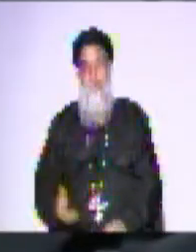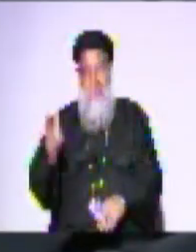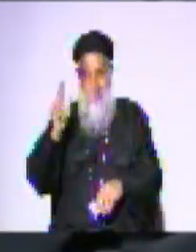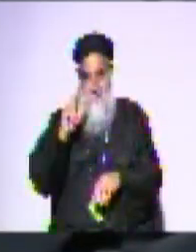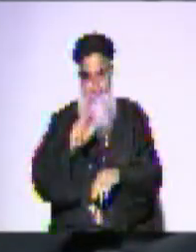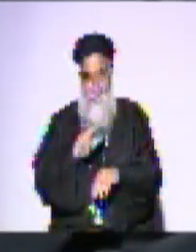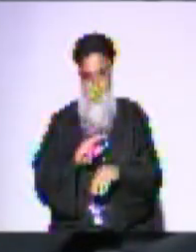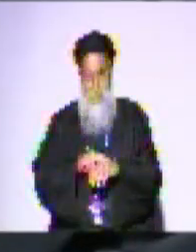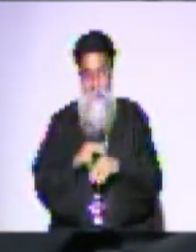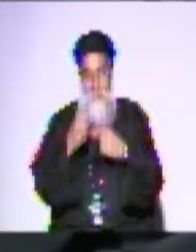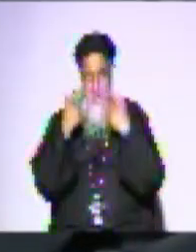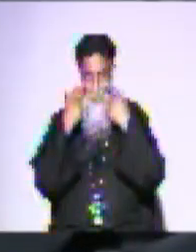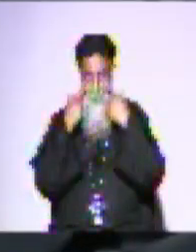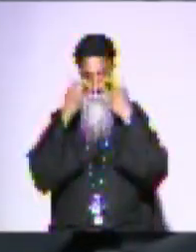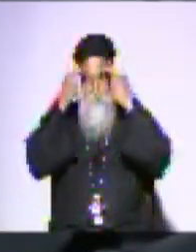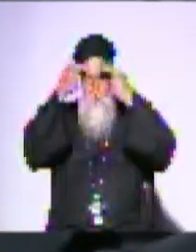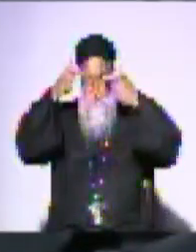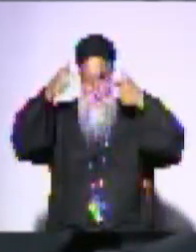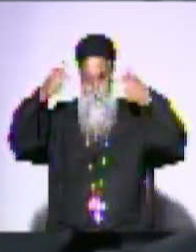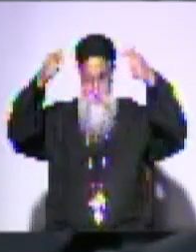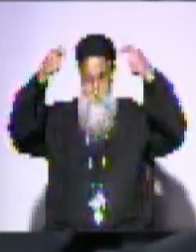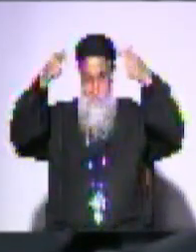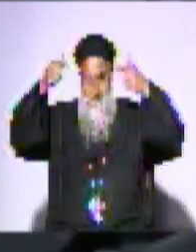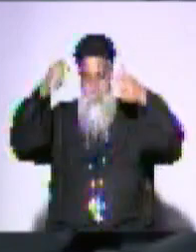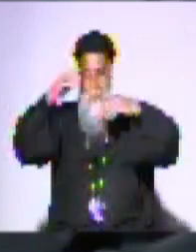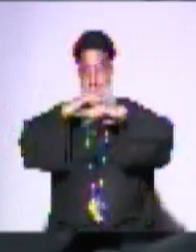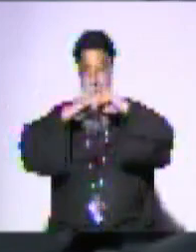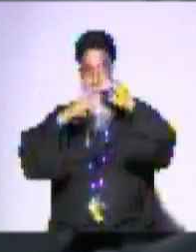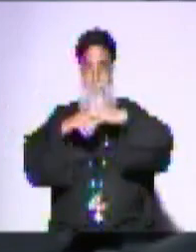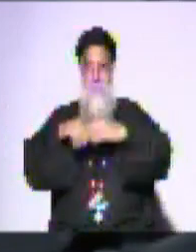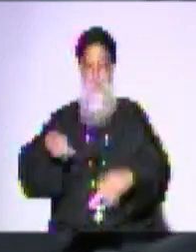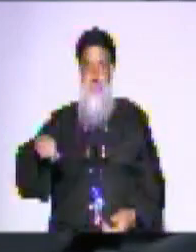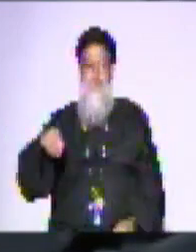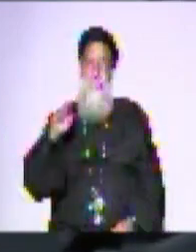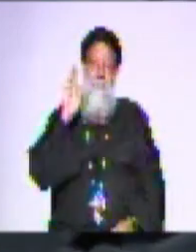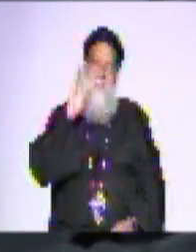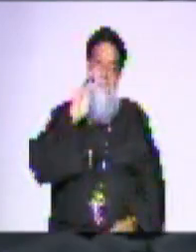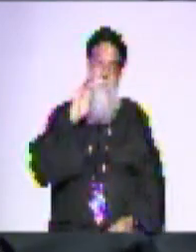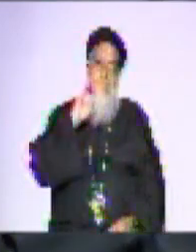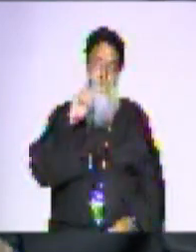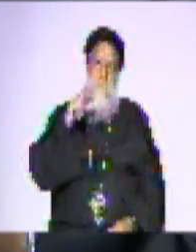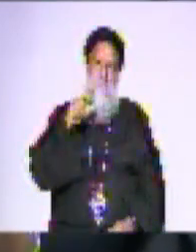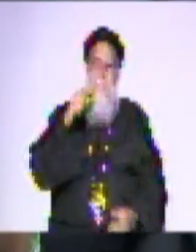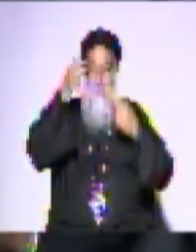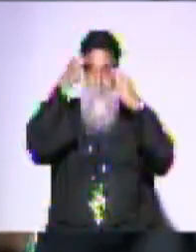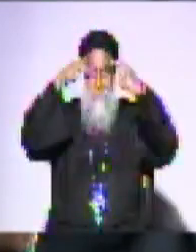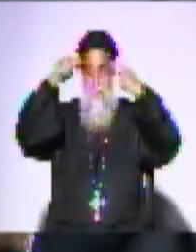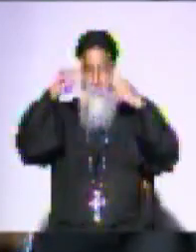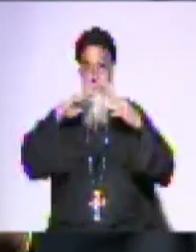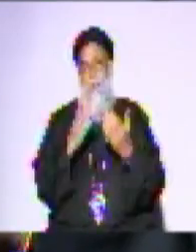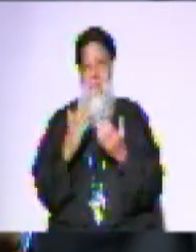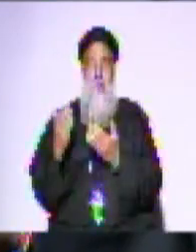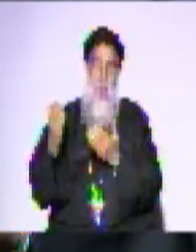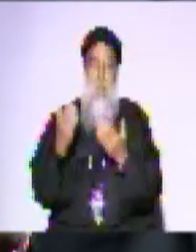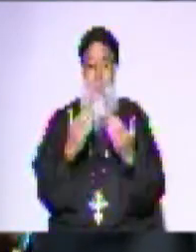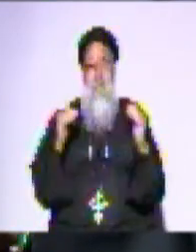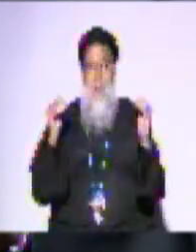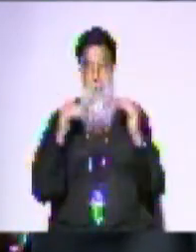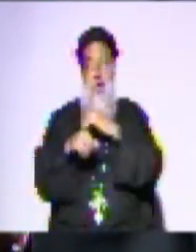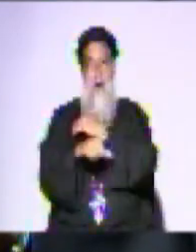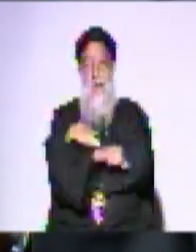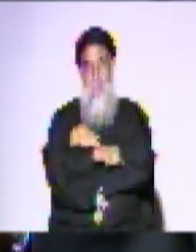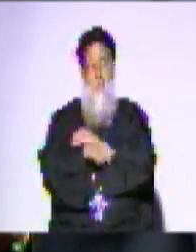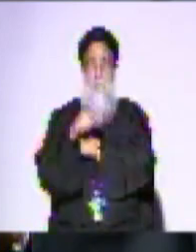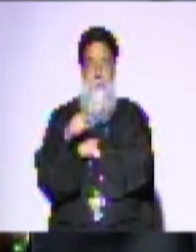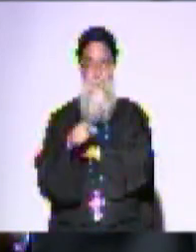مرة أخرى أعزائي المشاهدين مع نيافة الحبر الجليل أنبا بنيامين، برنامجكم طقس ومعنا سيدنا بيتكلمنا عن القراءات بتاعة الأسابيع.